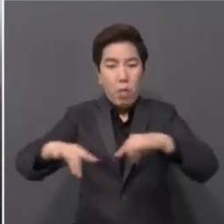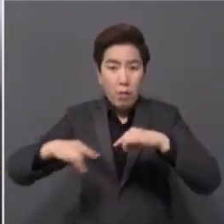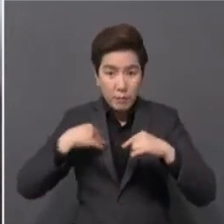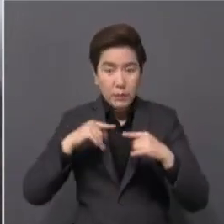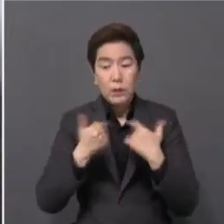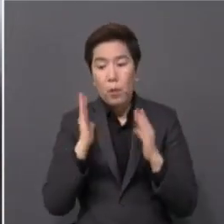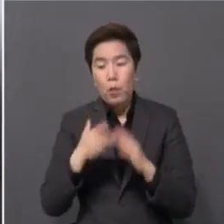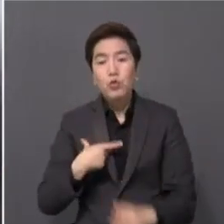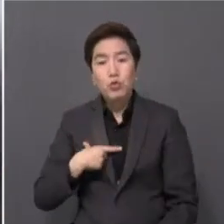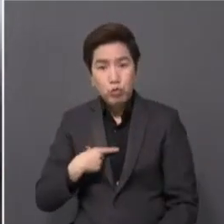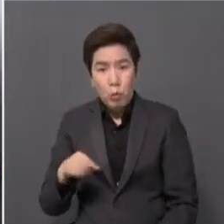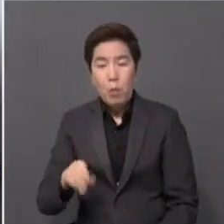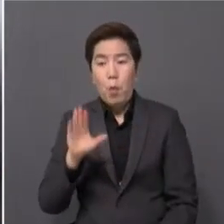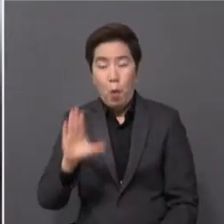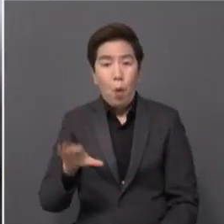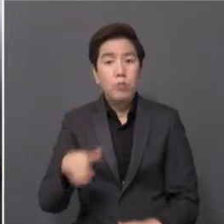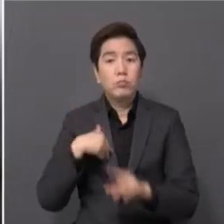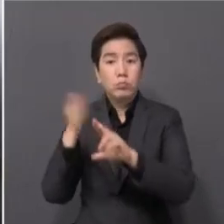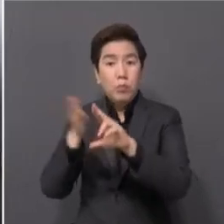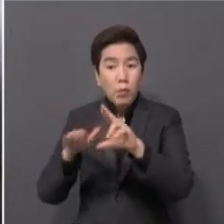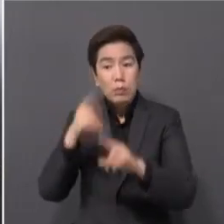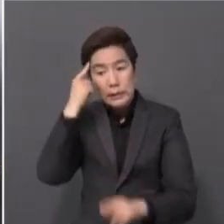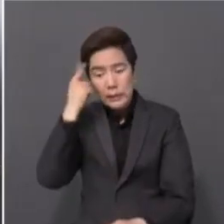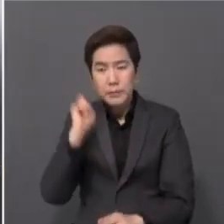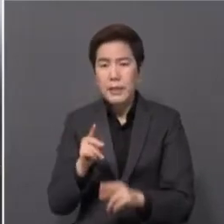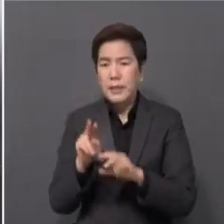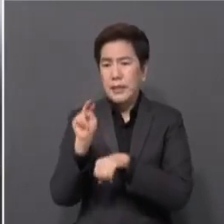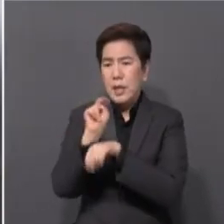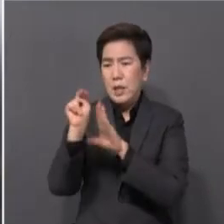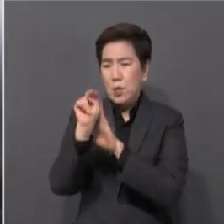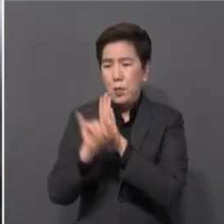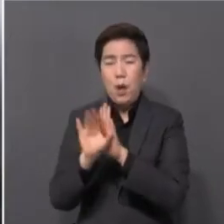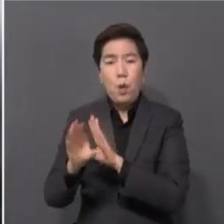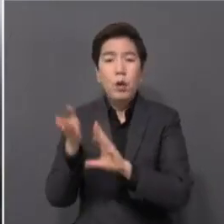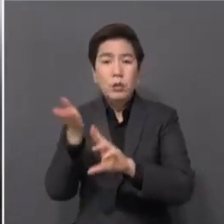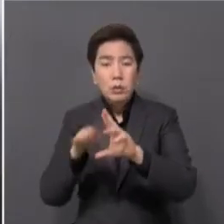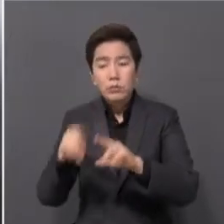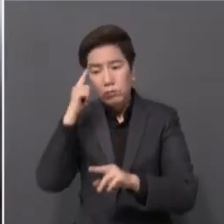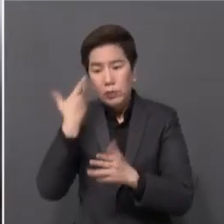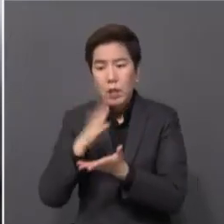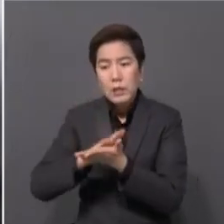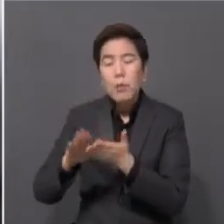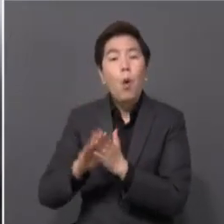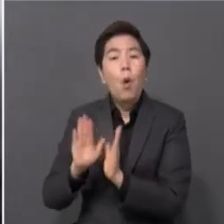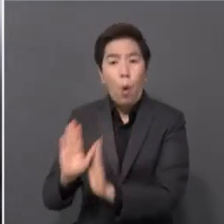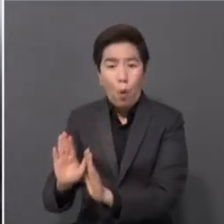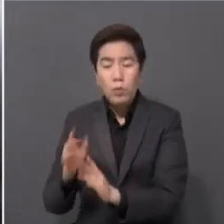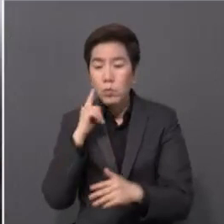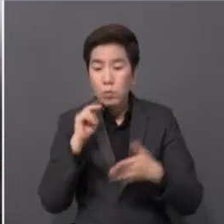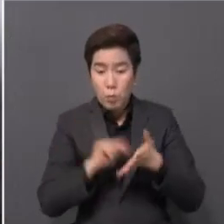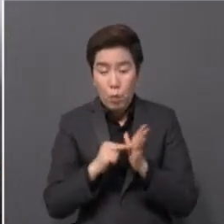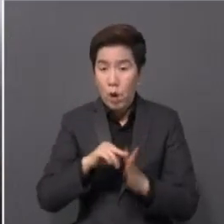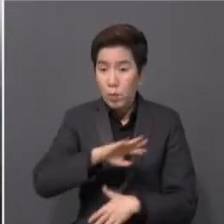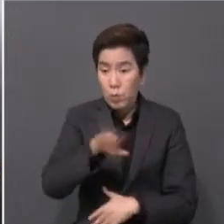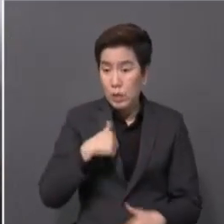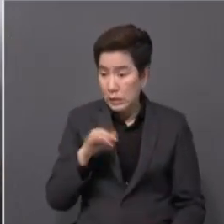ก้าวไกลอาจจะชอบใจในนโยบายที่มีความเป็นนโยบายของพรรคก้าวไกลก็มีความเรียบร้อยของนโยบายไม่ได้หมาย